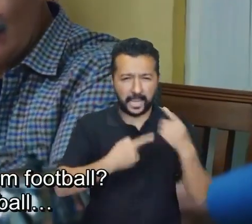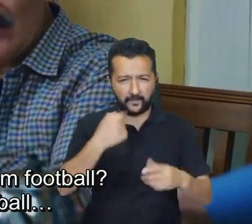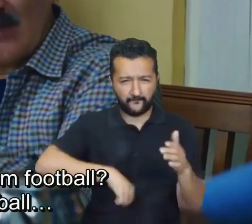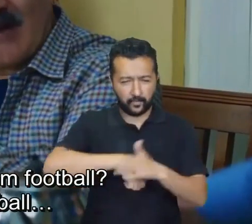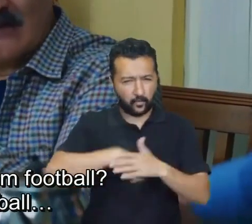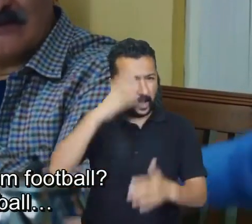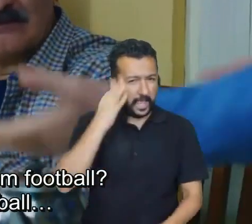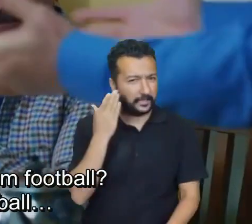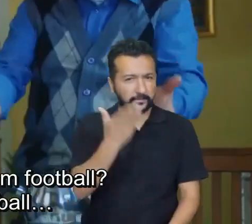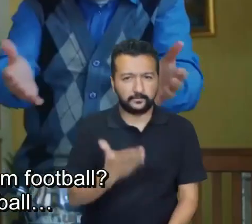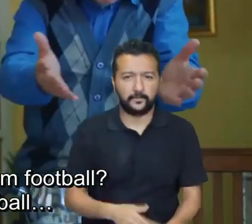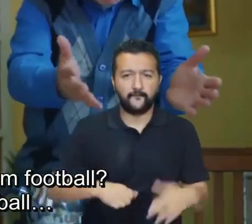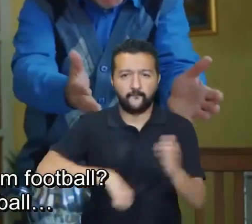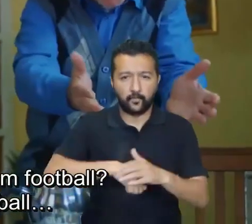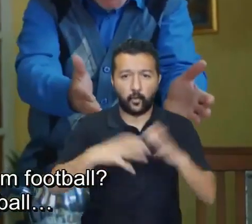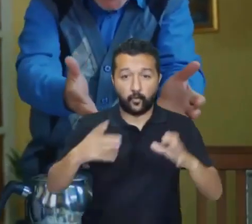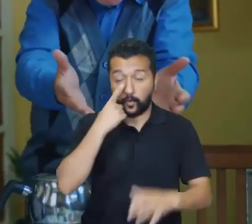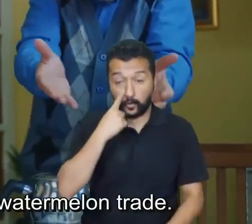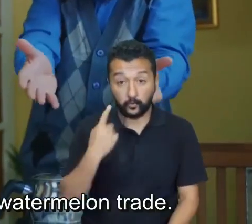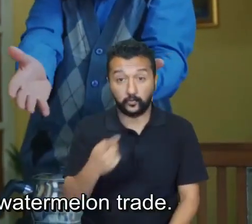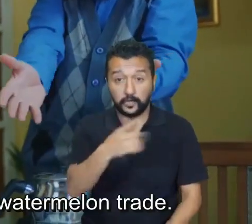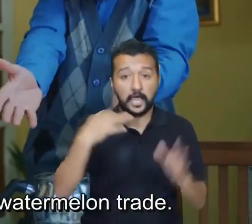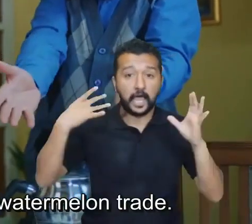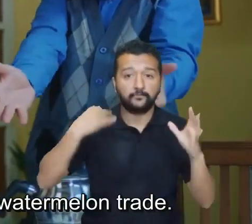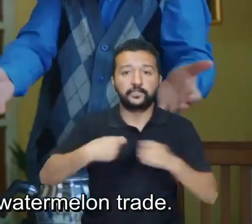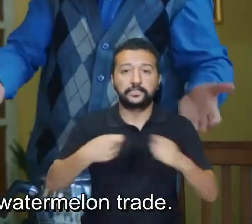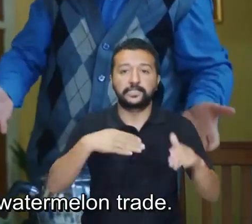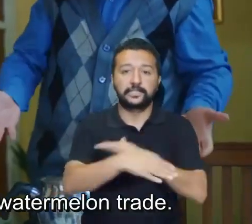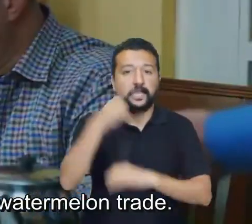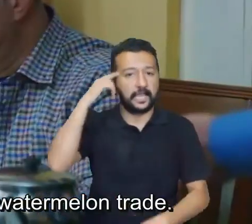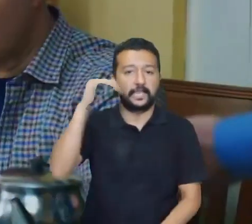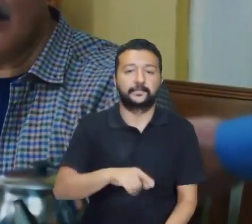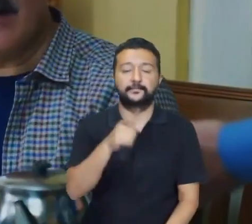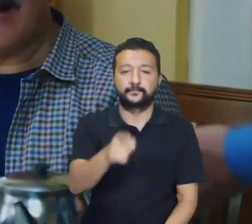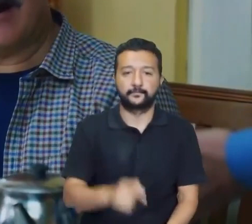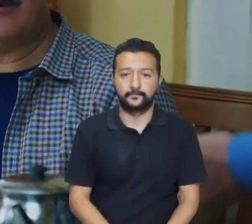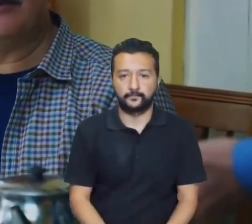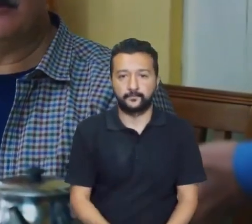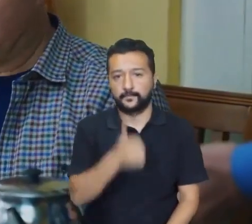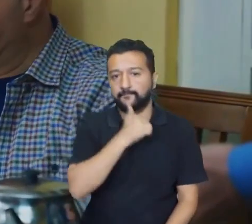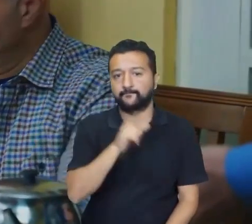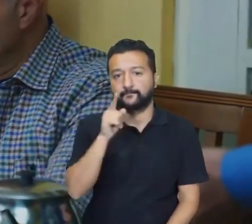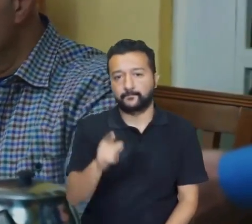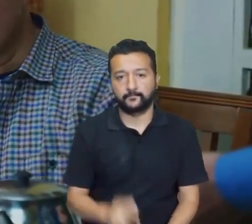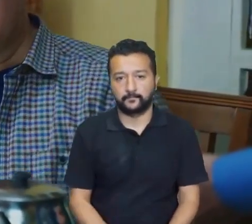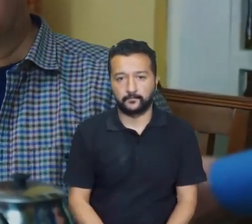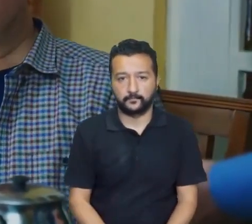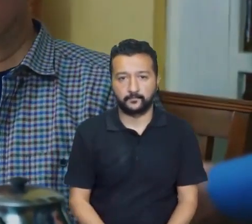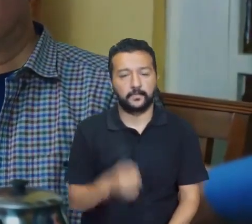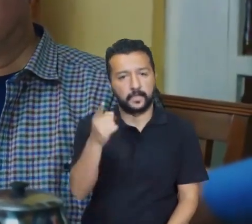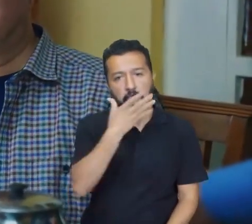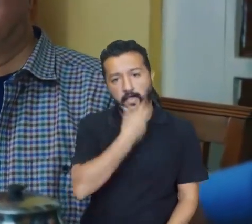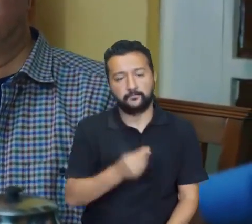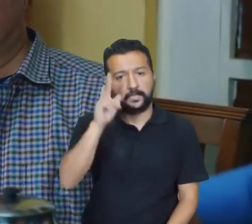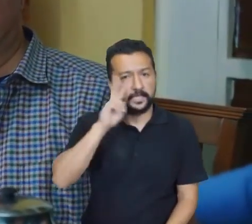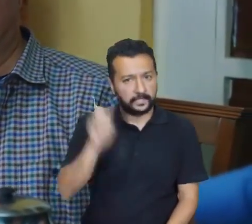anlarsın futboldan? Futbol topunu görsen karpuz ticaretine girmek gelir aklına. Abi, aşk